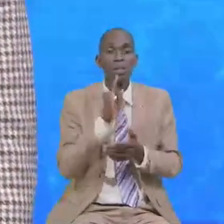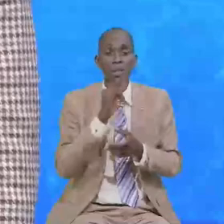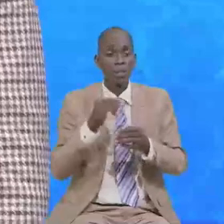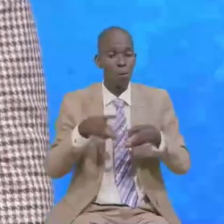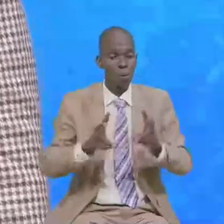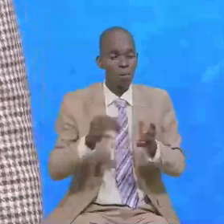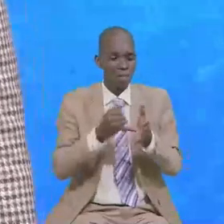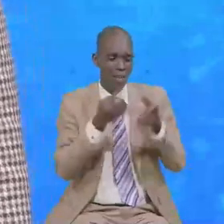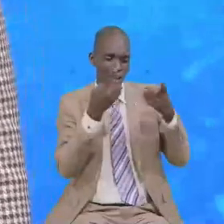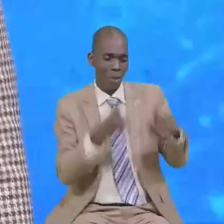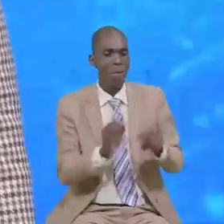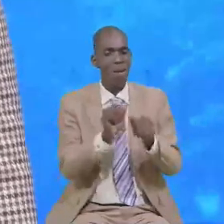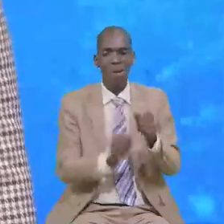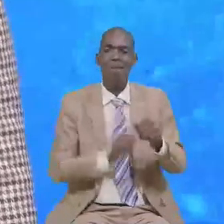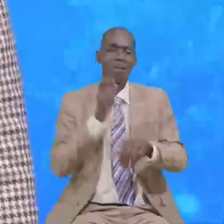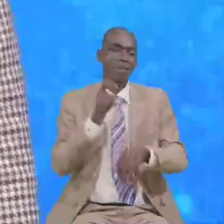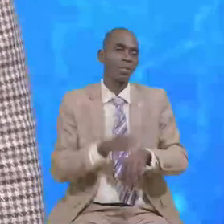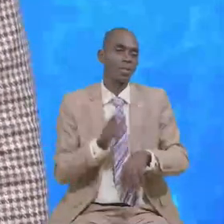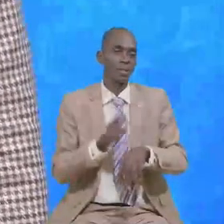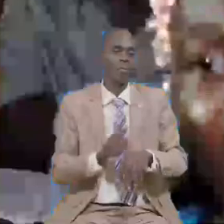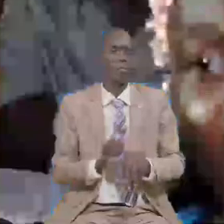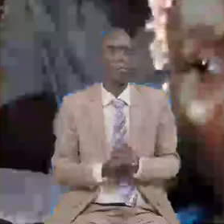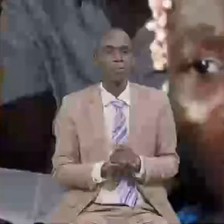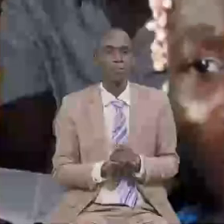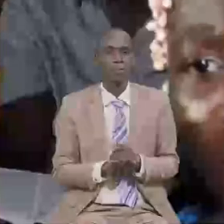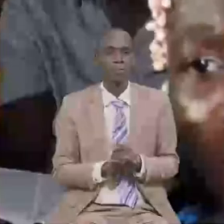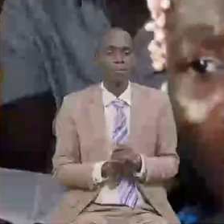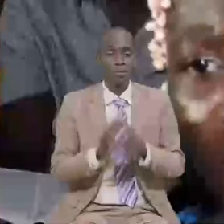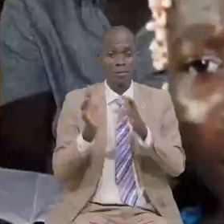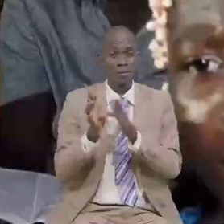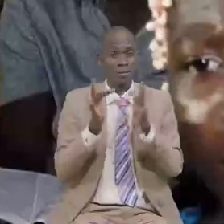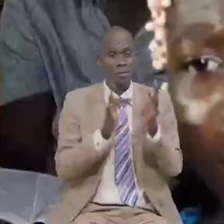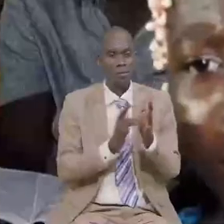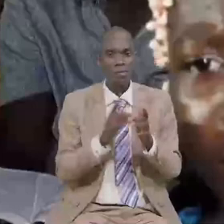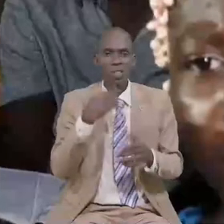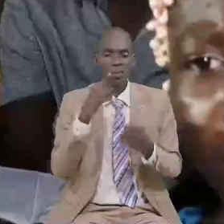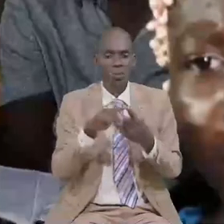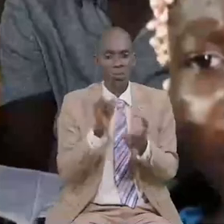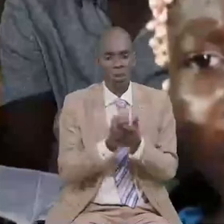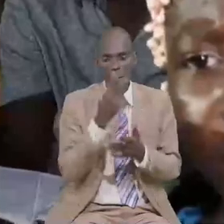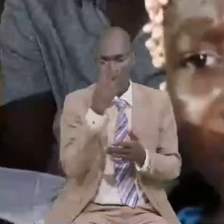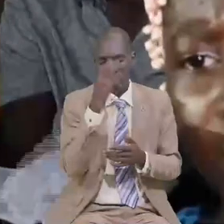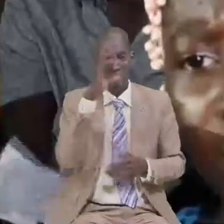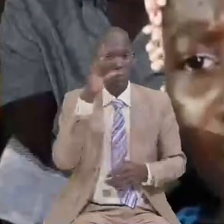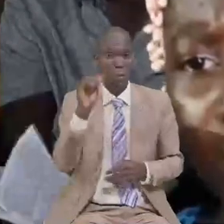C'est tel que cela se produit à tout moment. Jésus a parlé à l'aveugle.